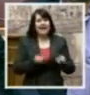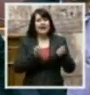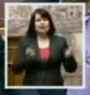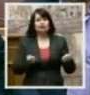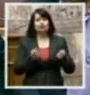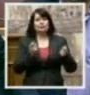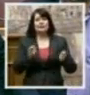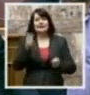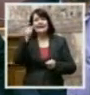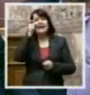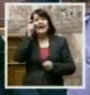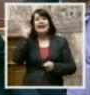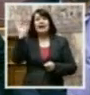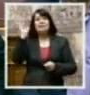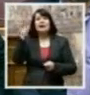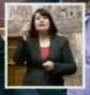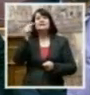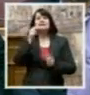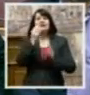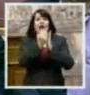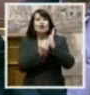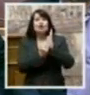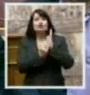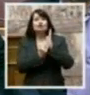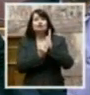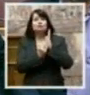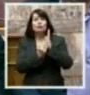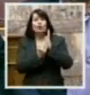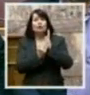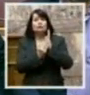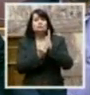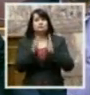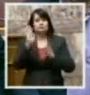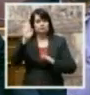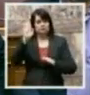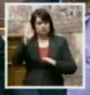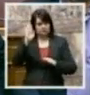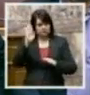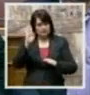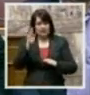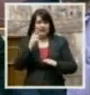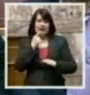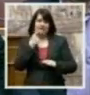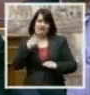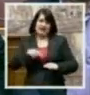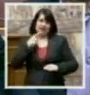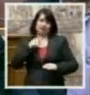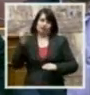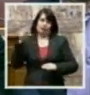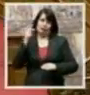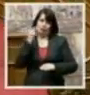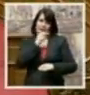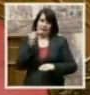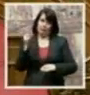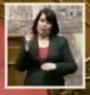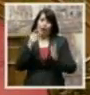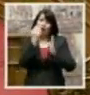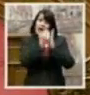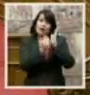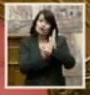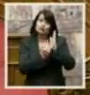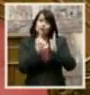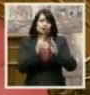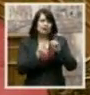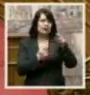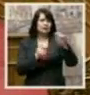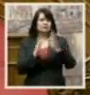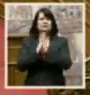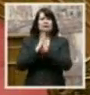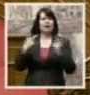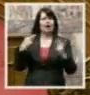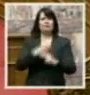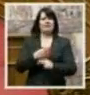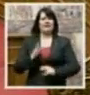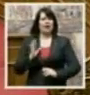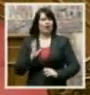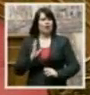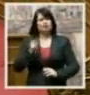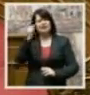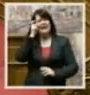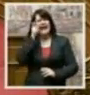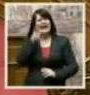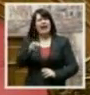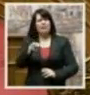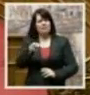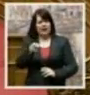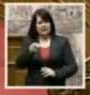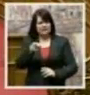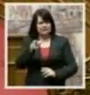κοινωνίας ή από τη σκοπιά. Παρακαλώ, κύριε Τσίπρα. Κύριε Τσίπρα. Σας παρακαλώ, κύριε Πρόεδρε, δεν θα με διακόψετε. Μισό. Ούτε ο κύριος